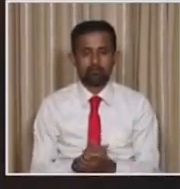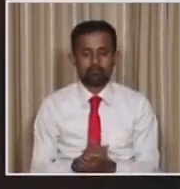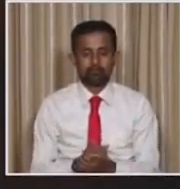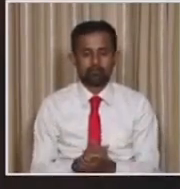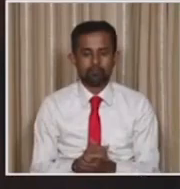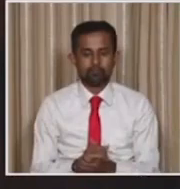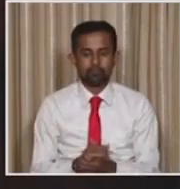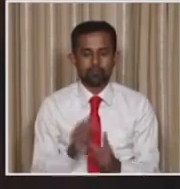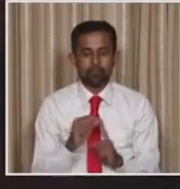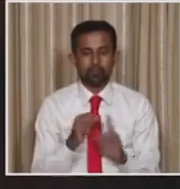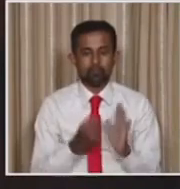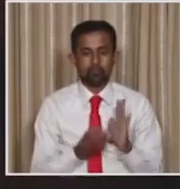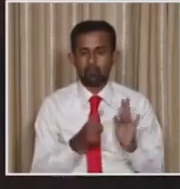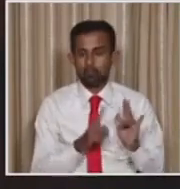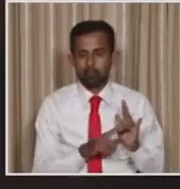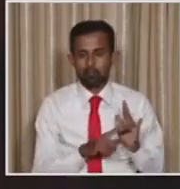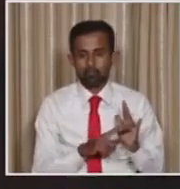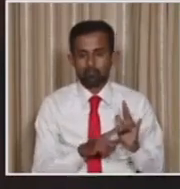ආචාර්ය